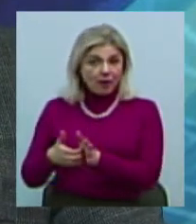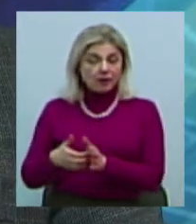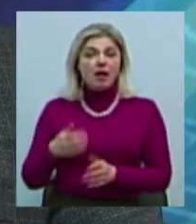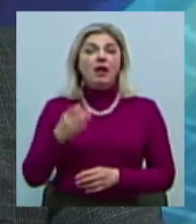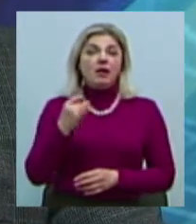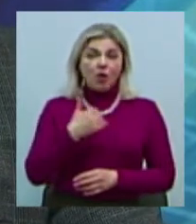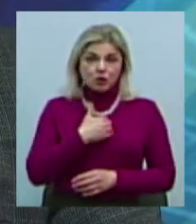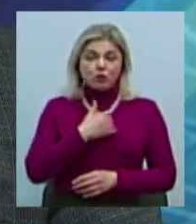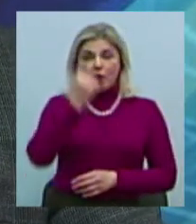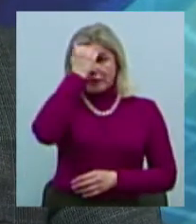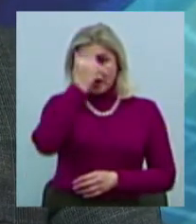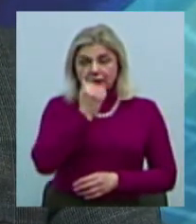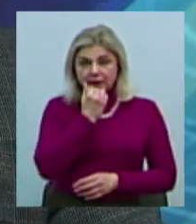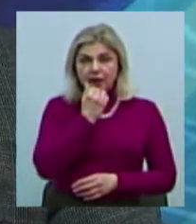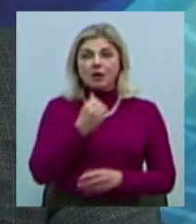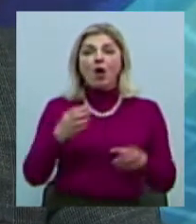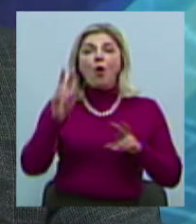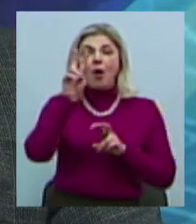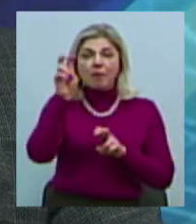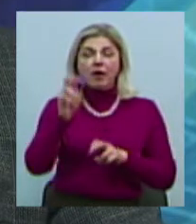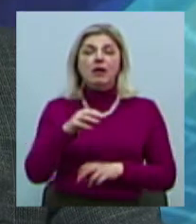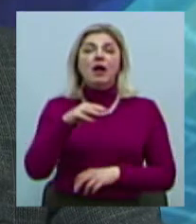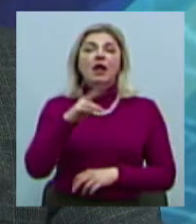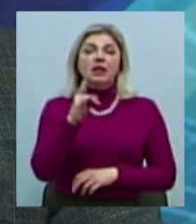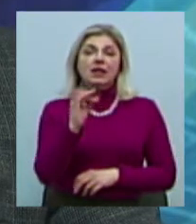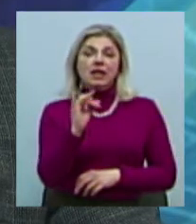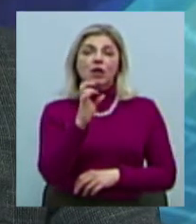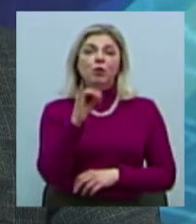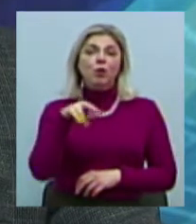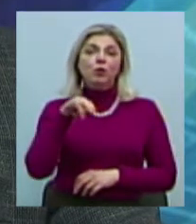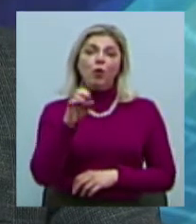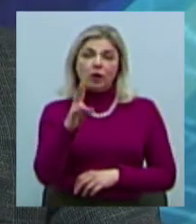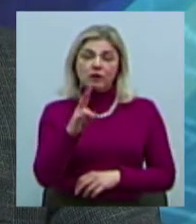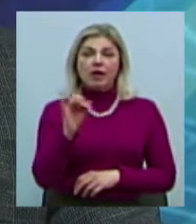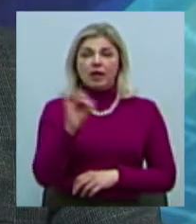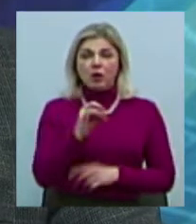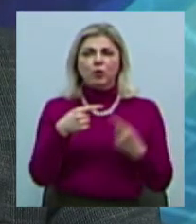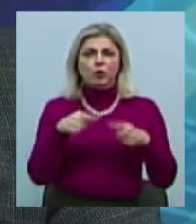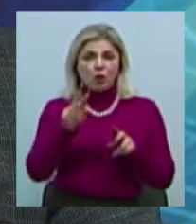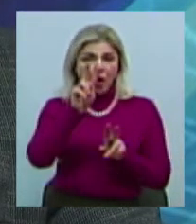хочу поблагодарить также вот компанию нашу «Небулон», компанию «Артель» Иванова. Там, они